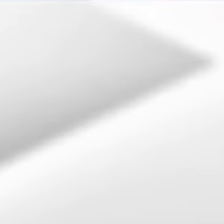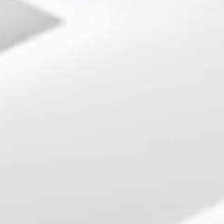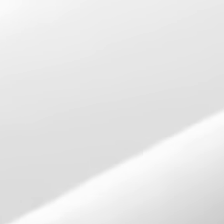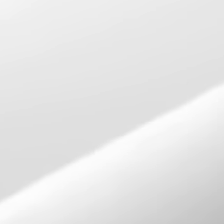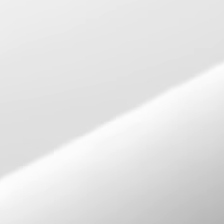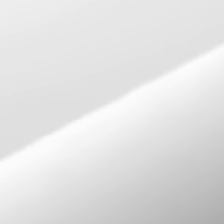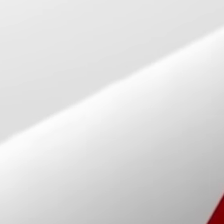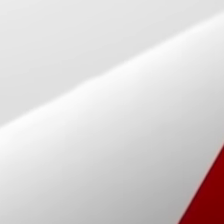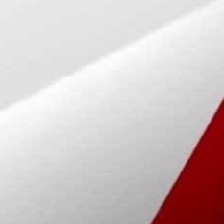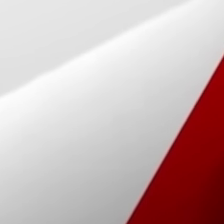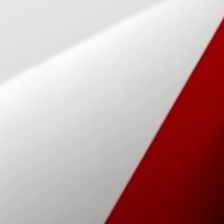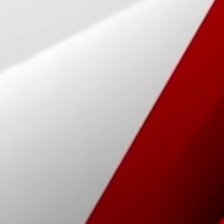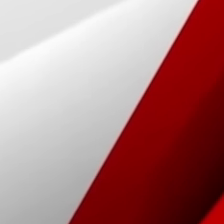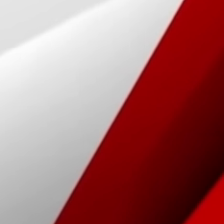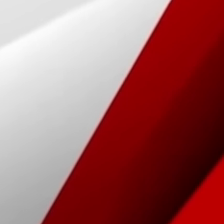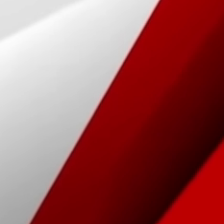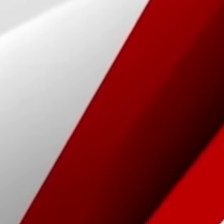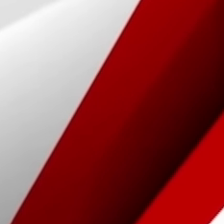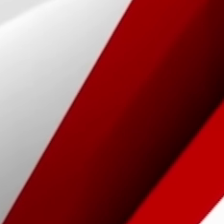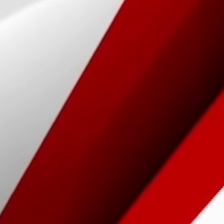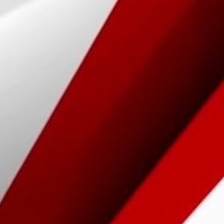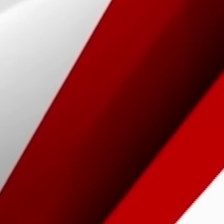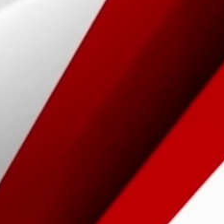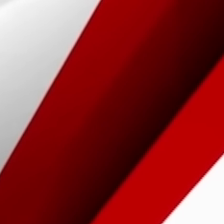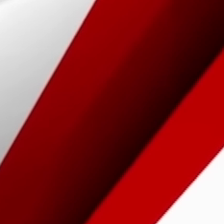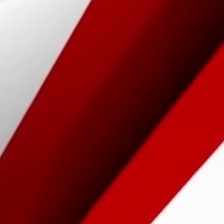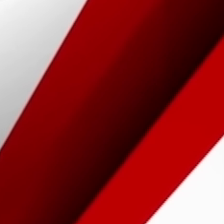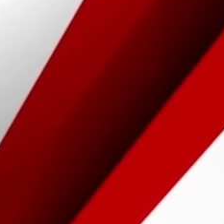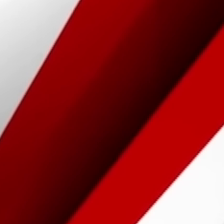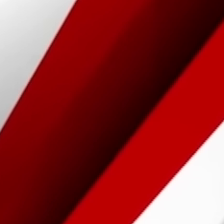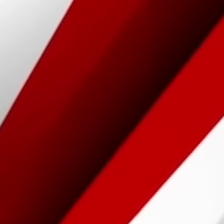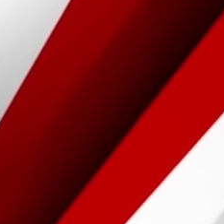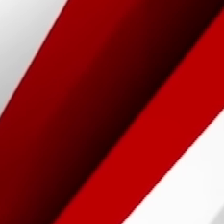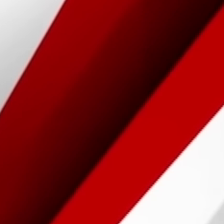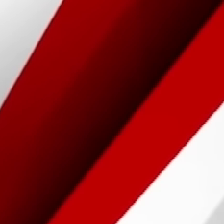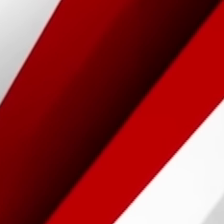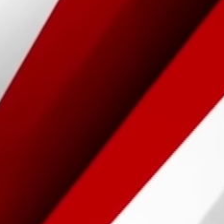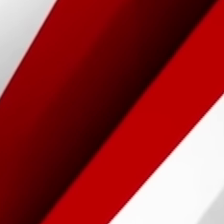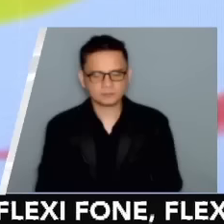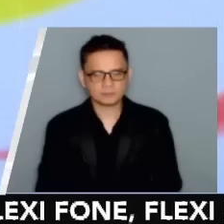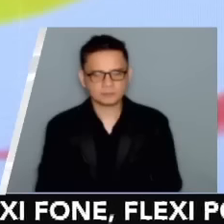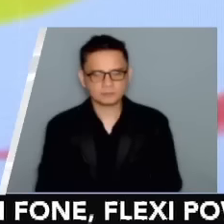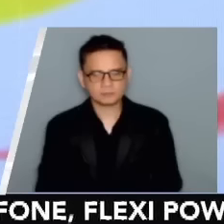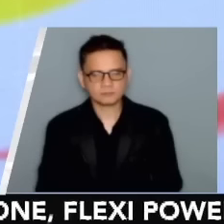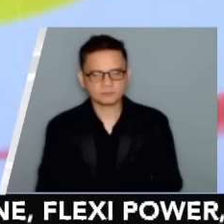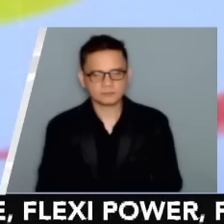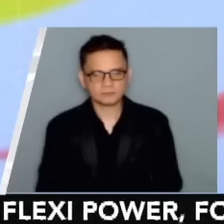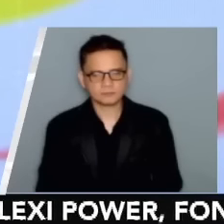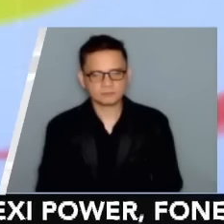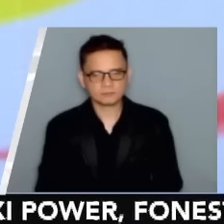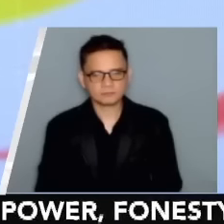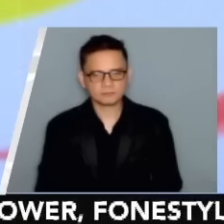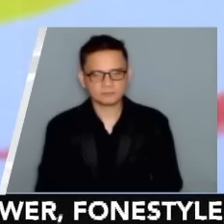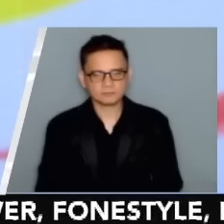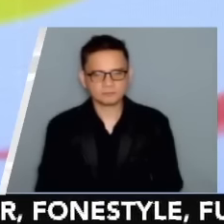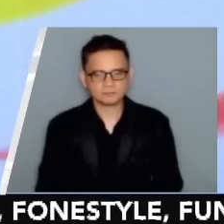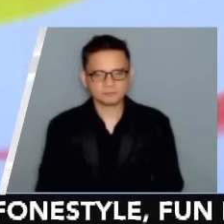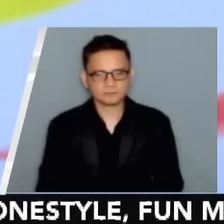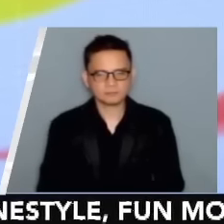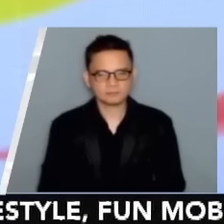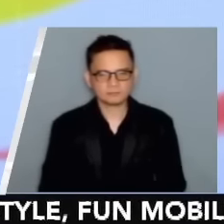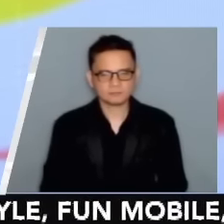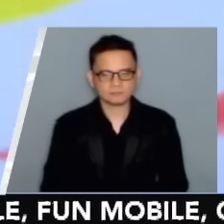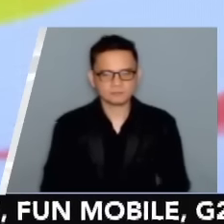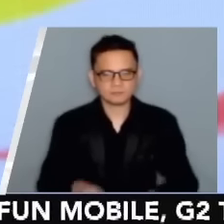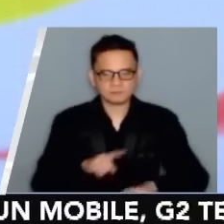nito ito ang gma Regional TV news oras na para sa maiinit na balita ng